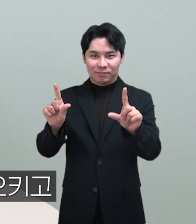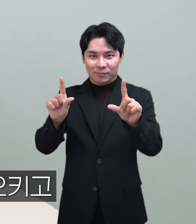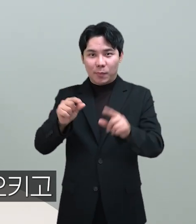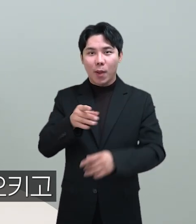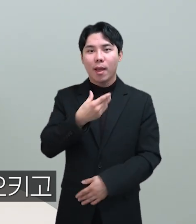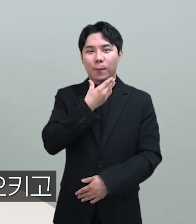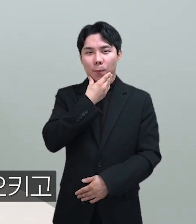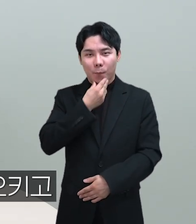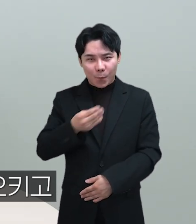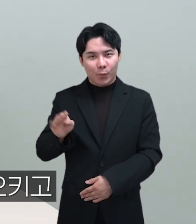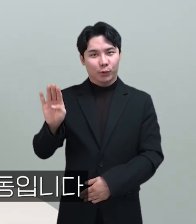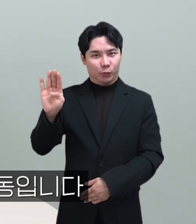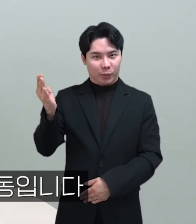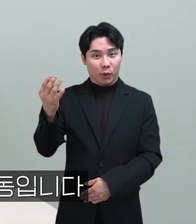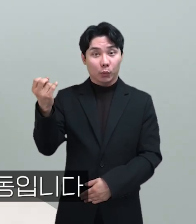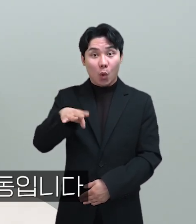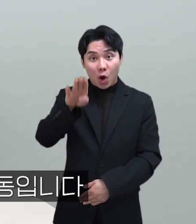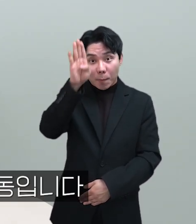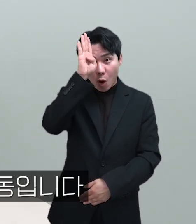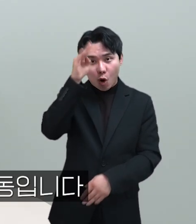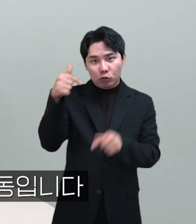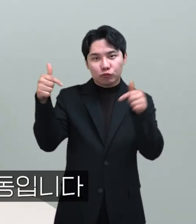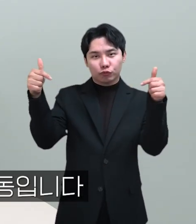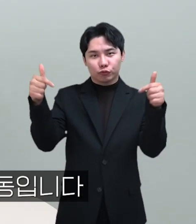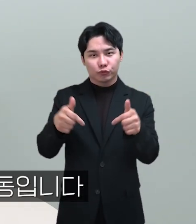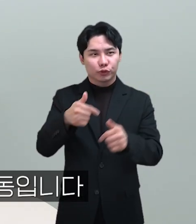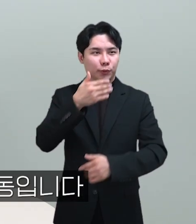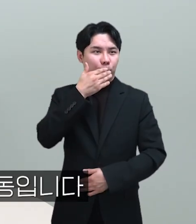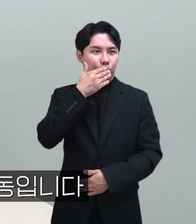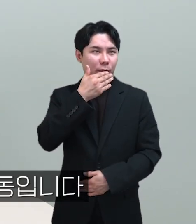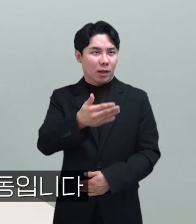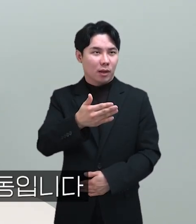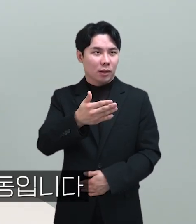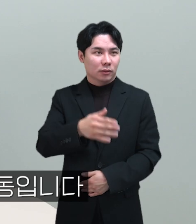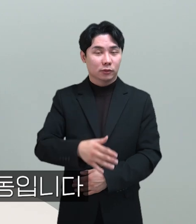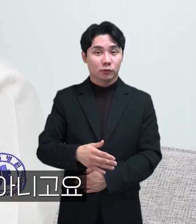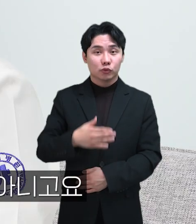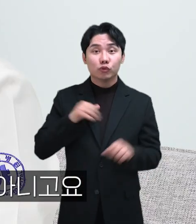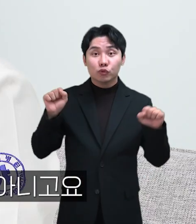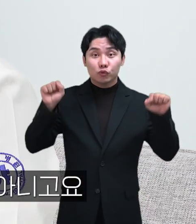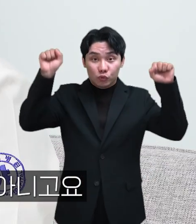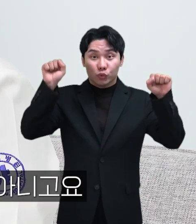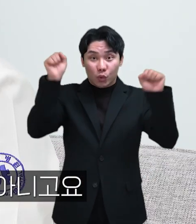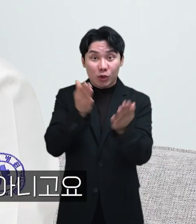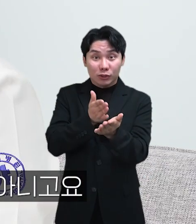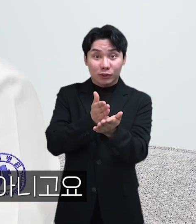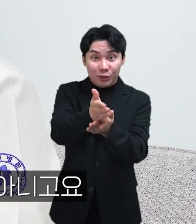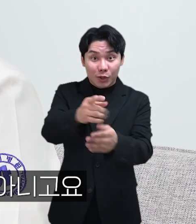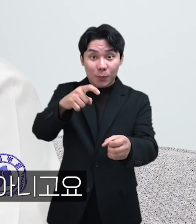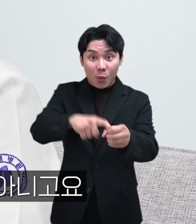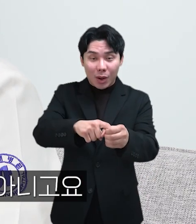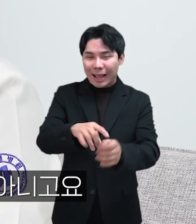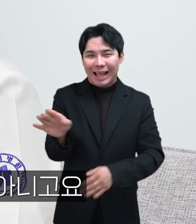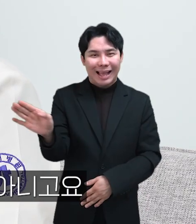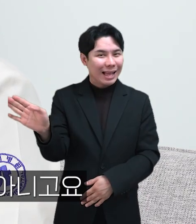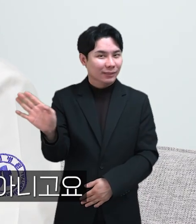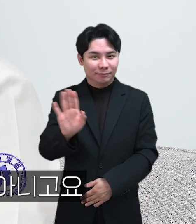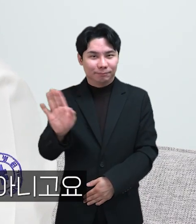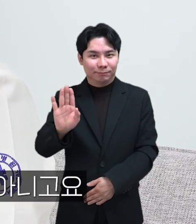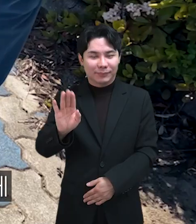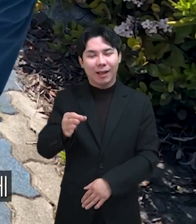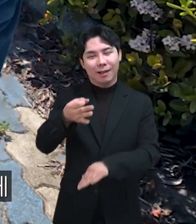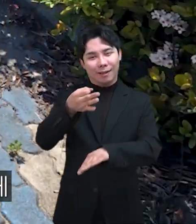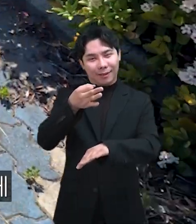또 활력도 일으키고 그리고 여러 가지 합병증을 막아주는 그런 좋은 운동입니다. 그래서 저희가 운동선수가 되는 것은 목표가